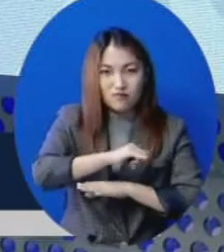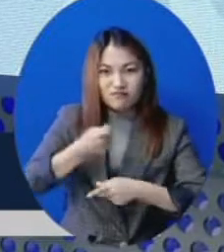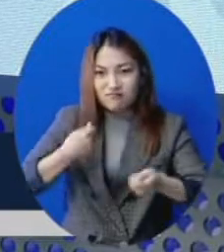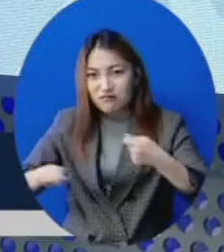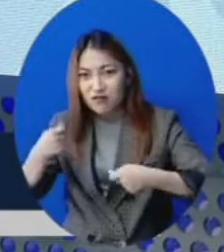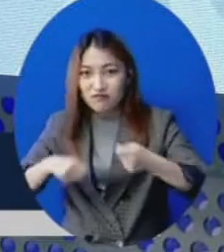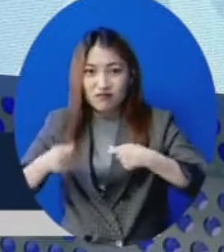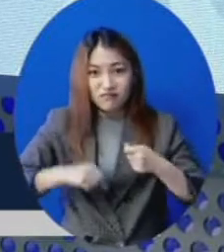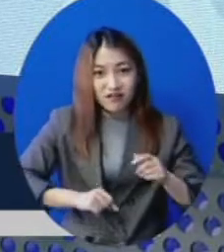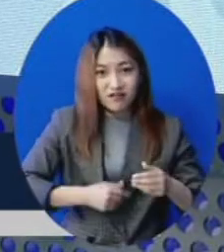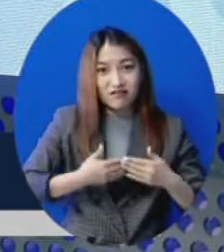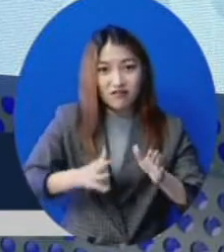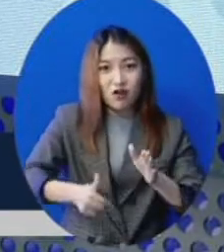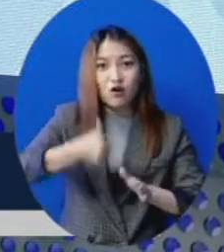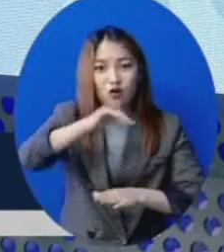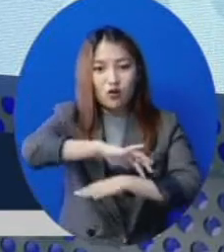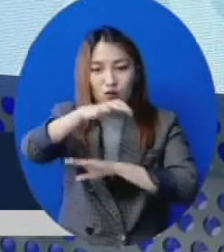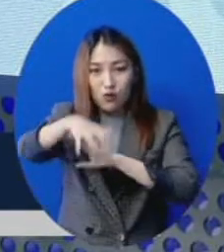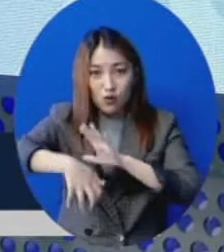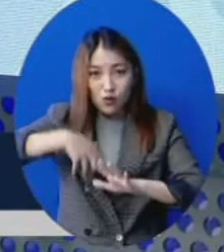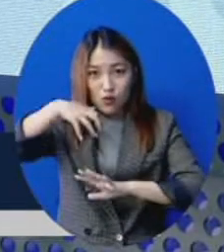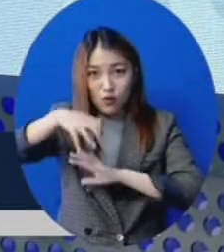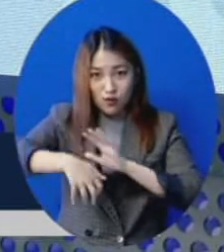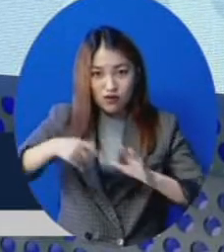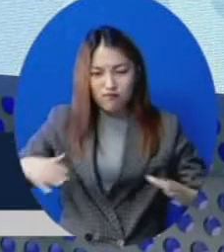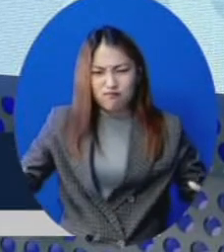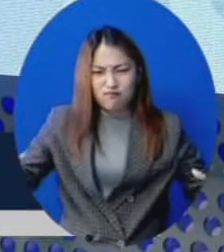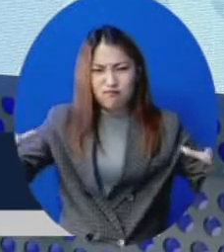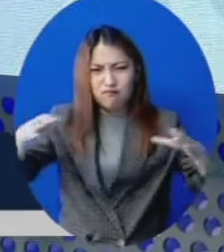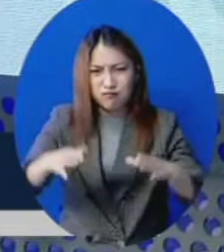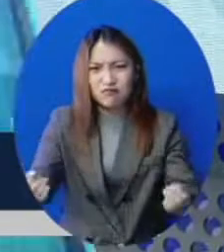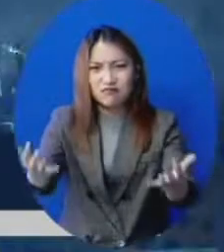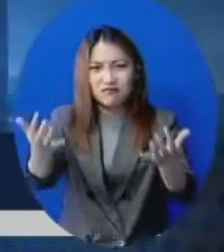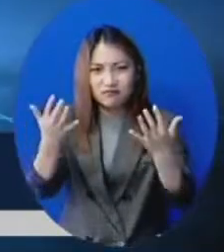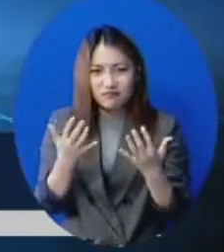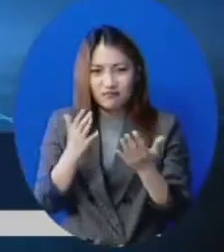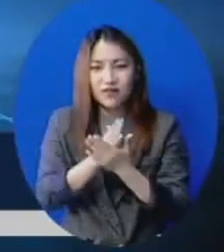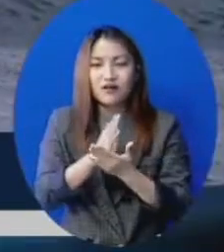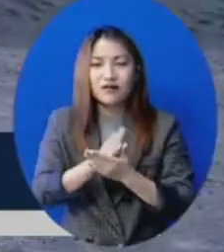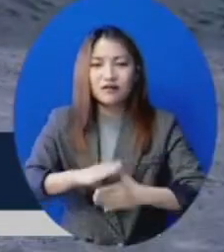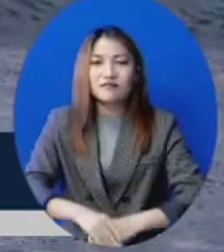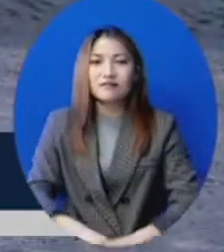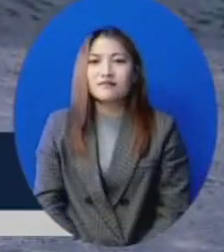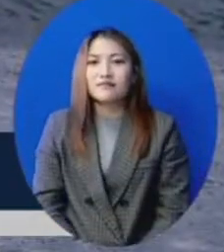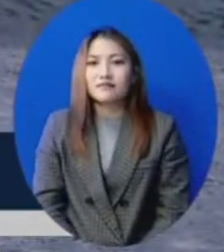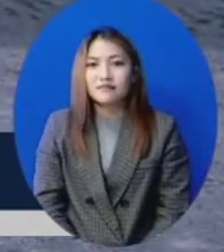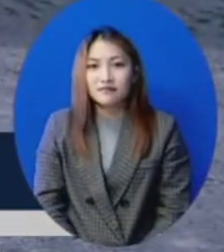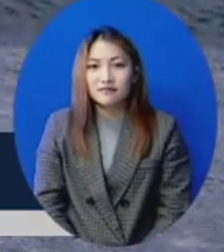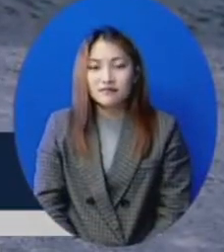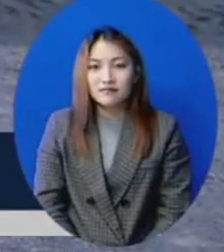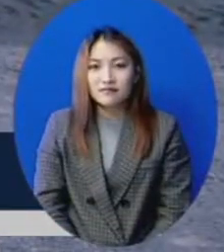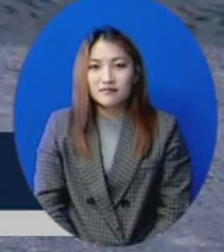экспортын хаалга нэгдсэн энэ цаг үед уул уурхайн салбарын нэгэн дээвэр дор цуглжээ.